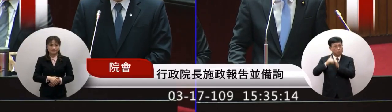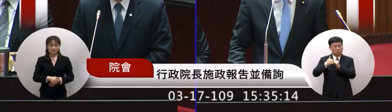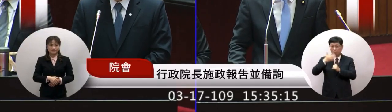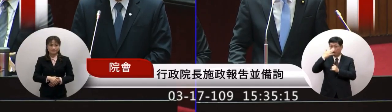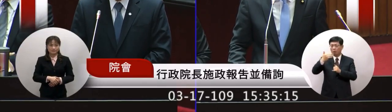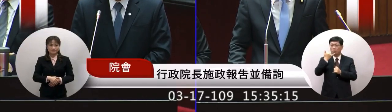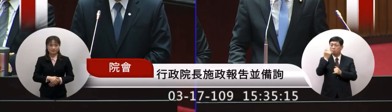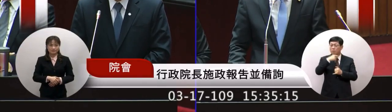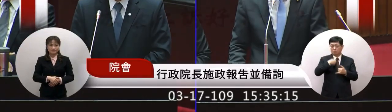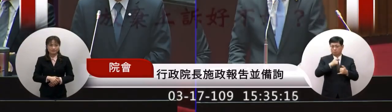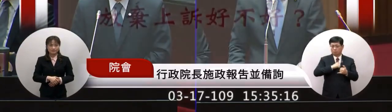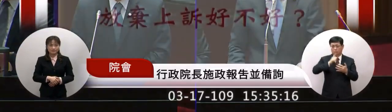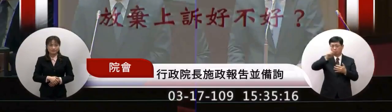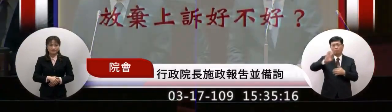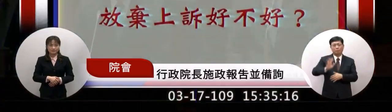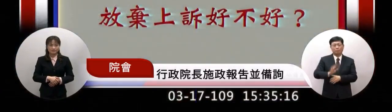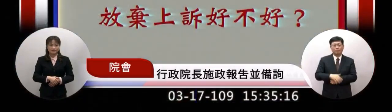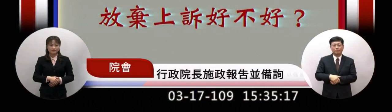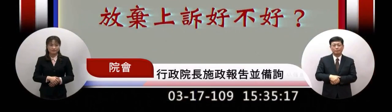弃？